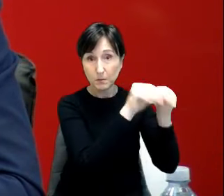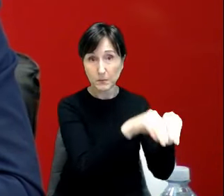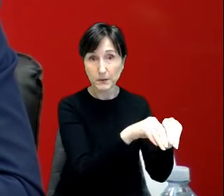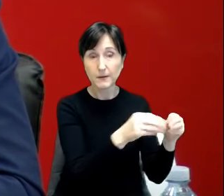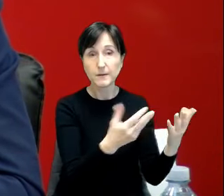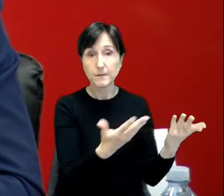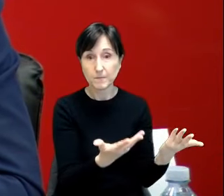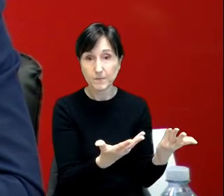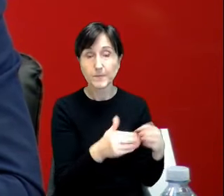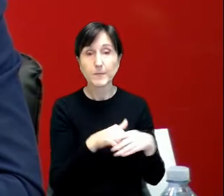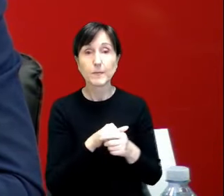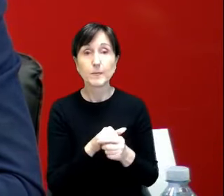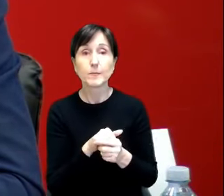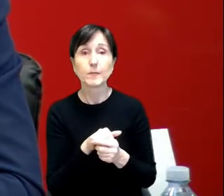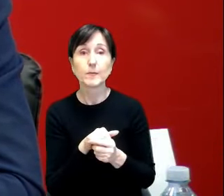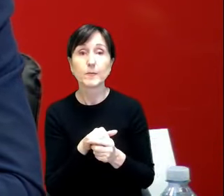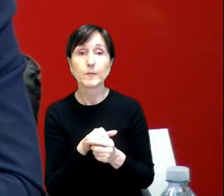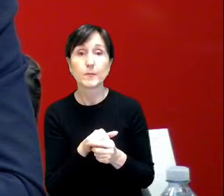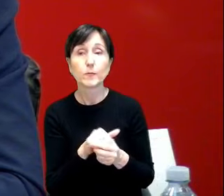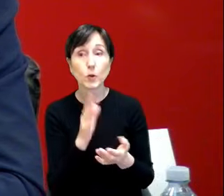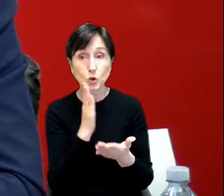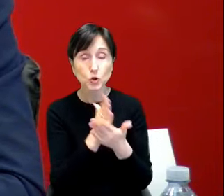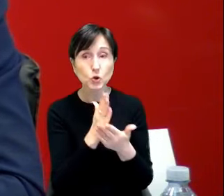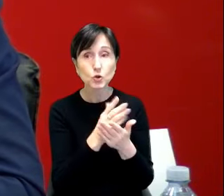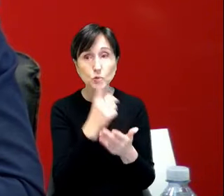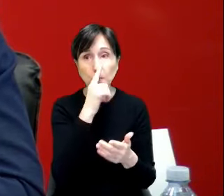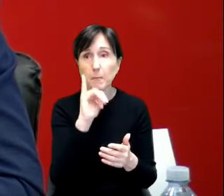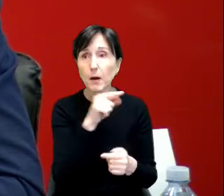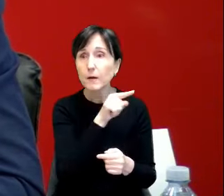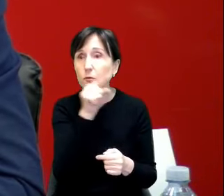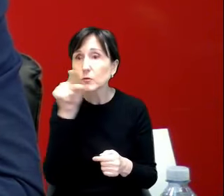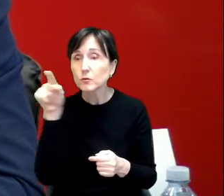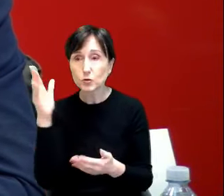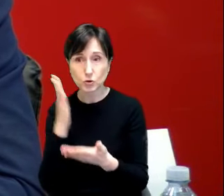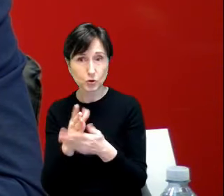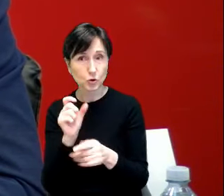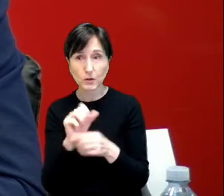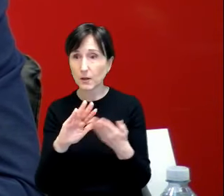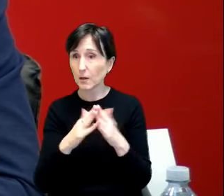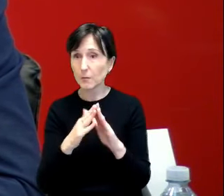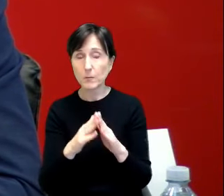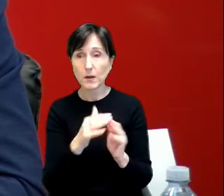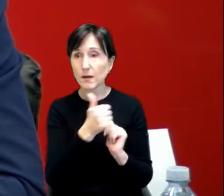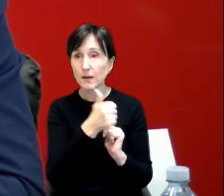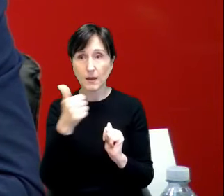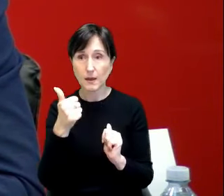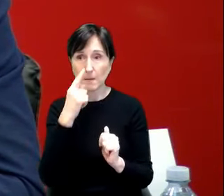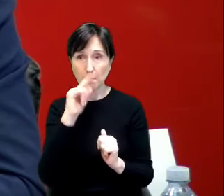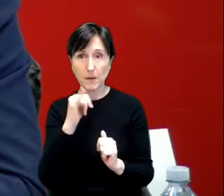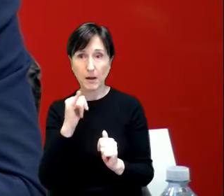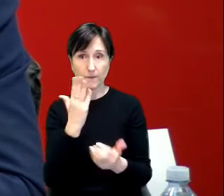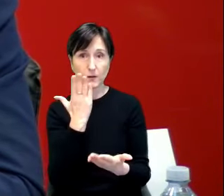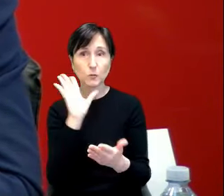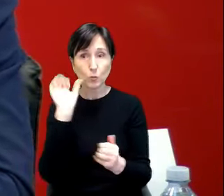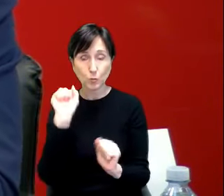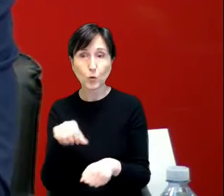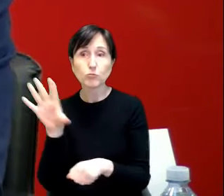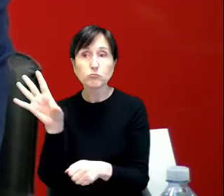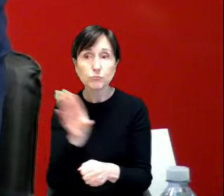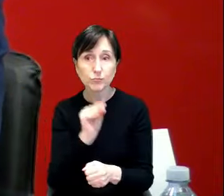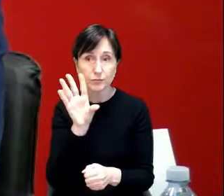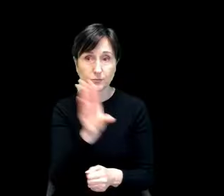nenoriu jų čia dabar vardinti bet pavyzdžių turim nemažai labai gerų klaipėdos mieste tai tiek taip